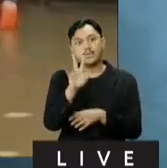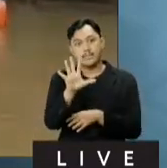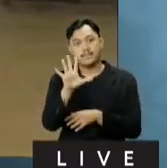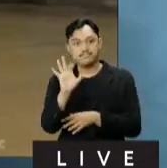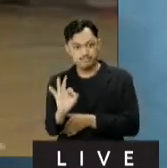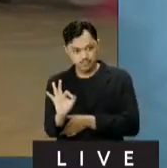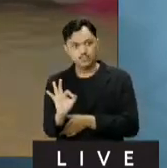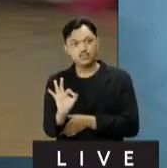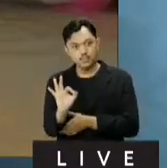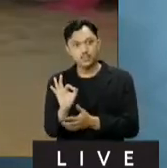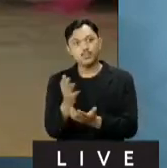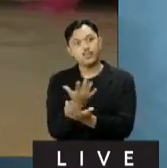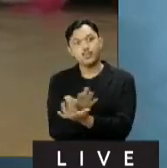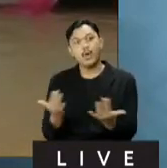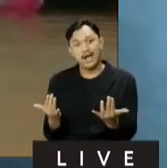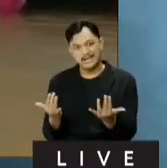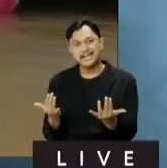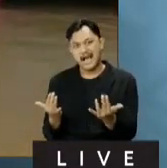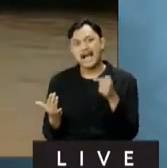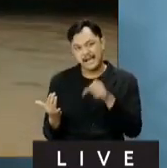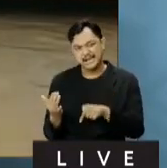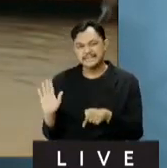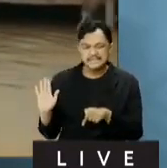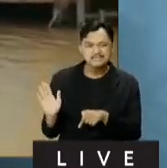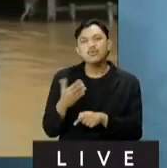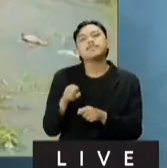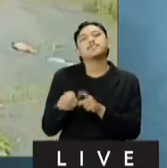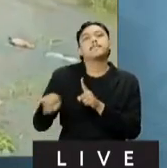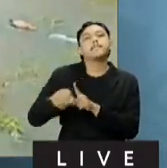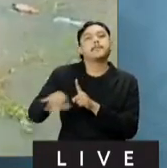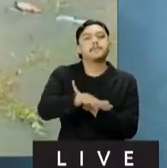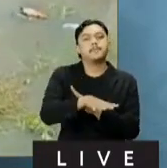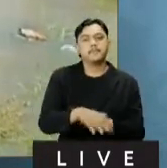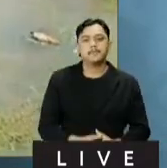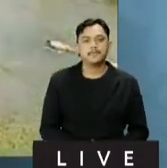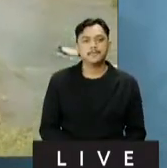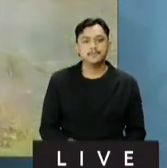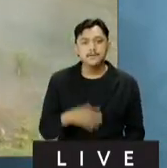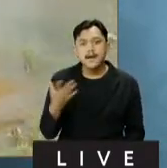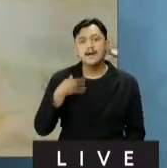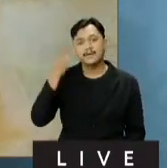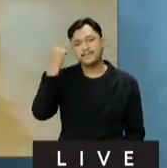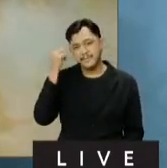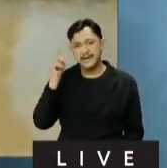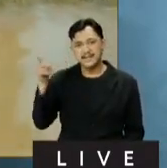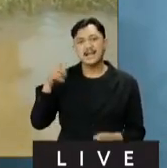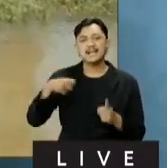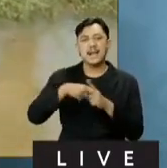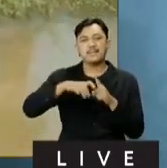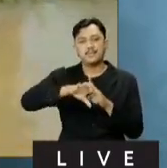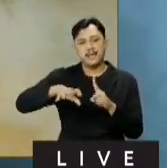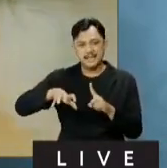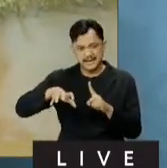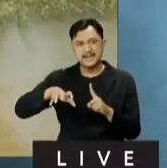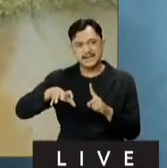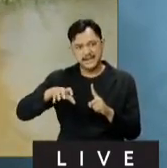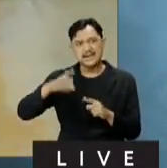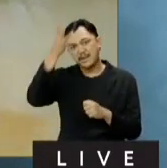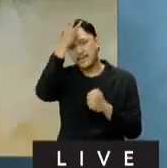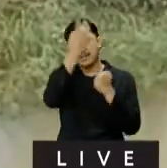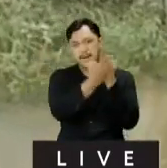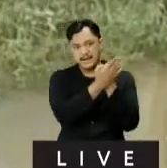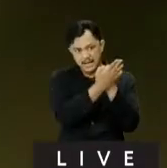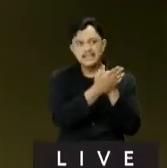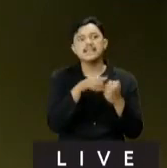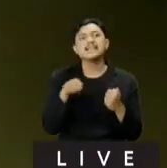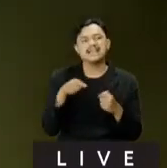7.255 jiwa yang terdampak. Nah, pemerintah Provinsi Kalimantan Barat sudah mendorong 4 kabupaten ini